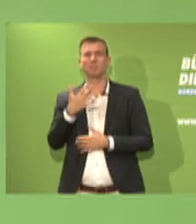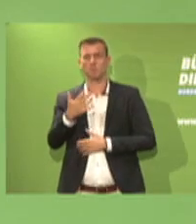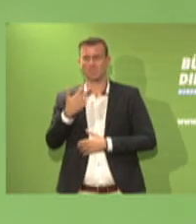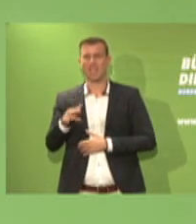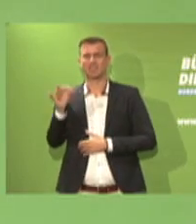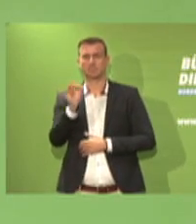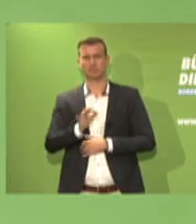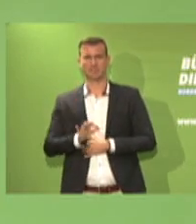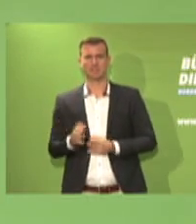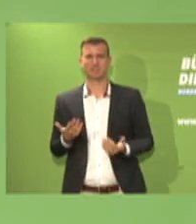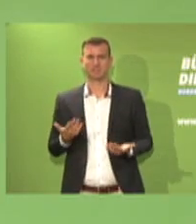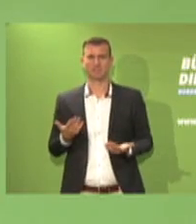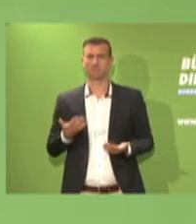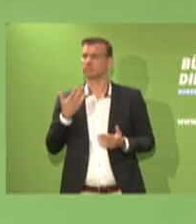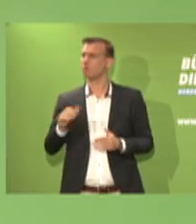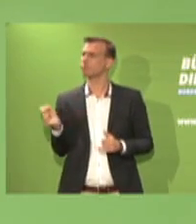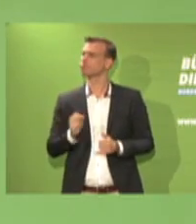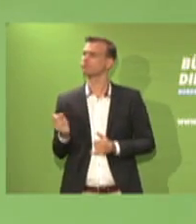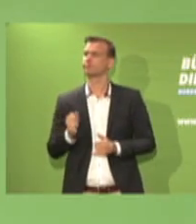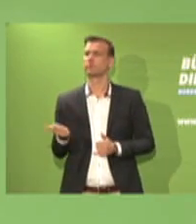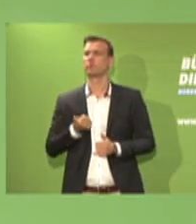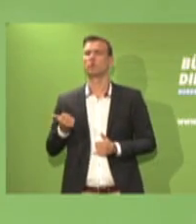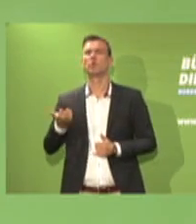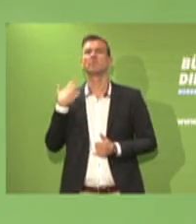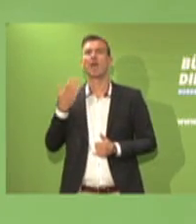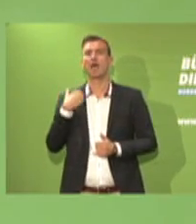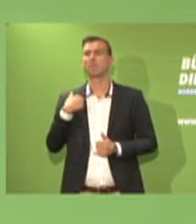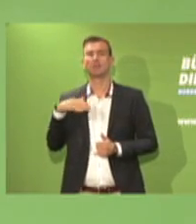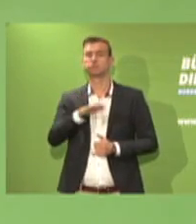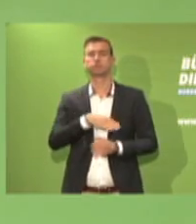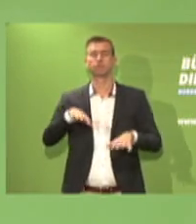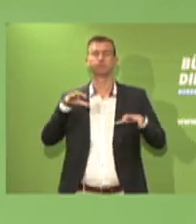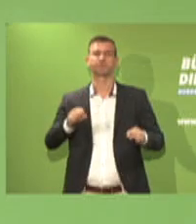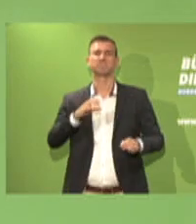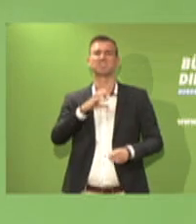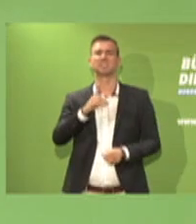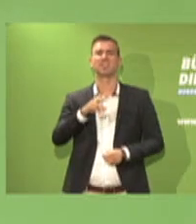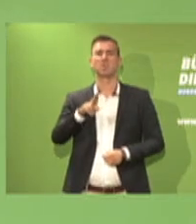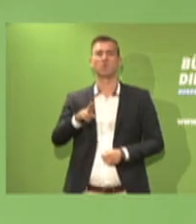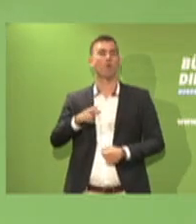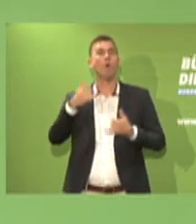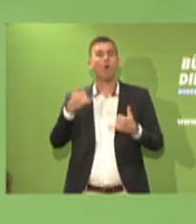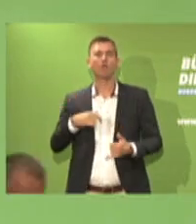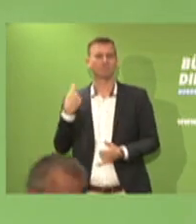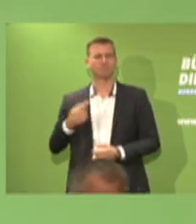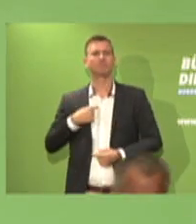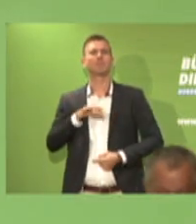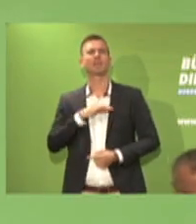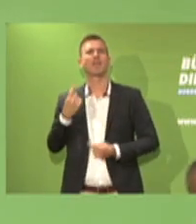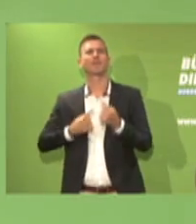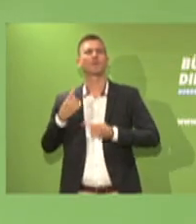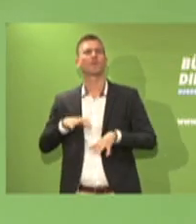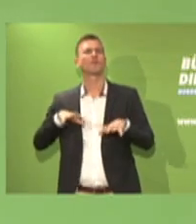35% angelangt. Das ist enorm. Früher waren das Felder, wo die CDU gesetzt waren. Heute sind die Grünen gesetzt und das ist